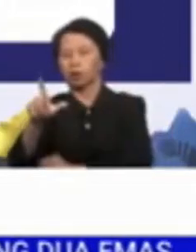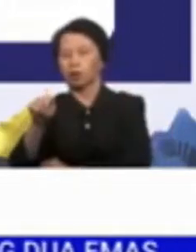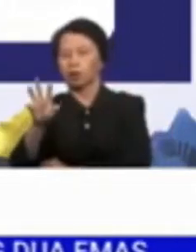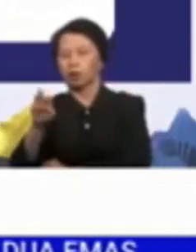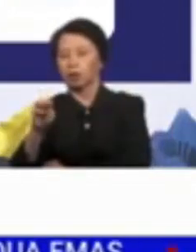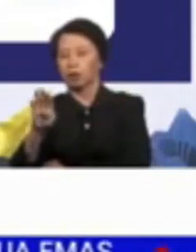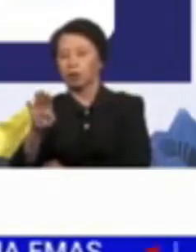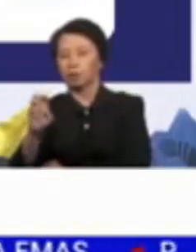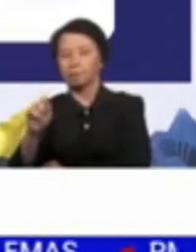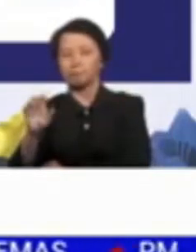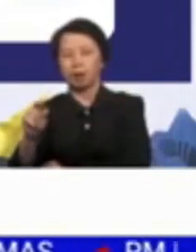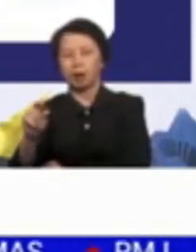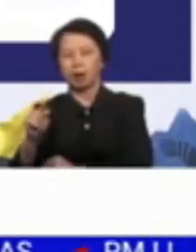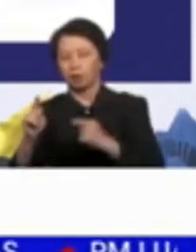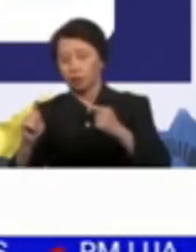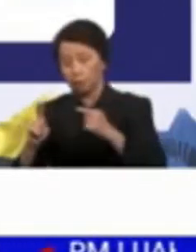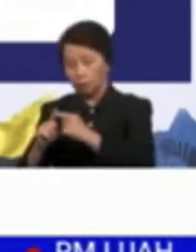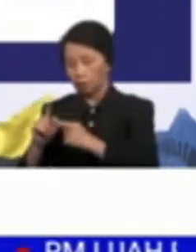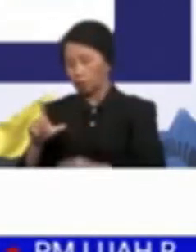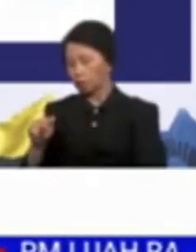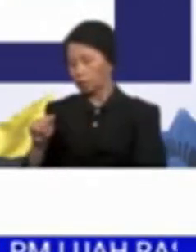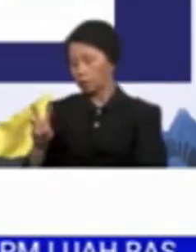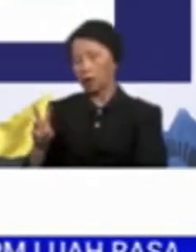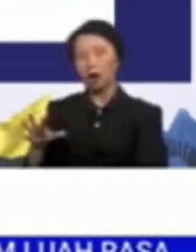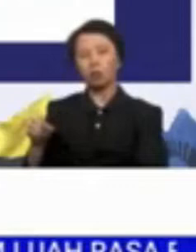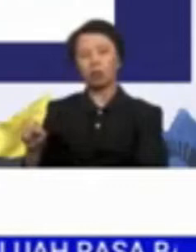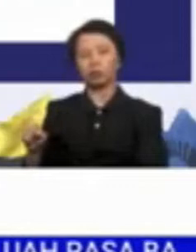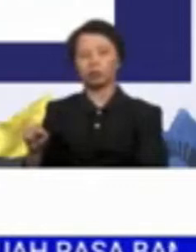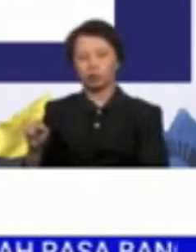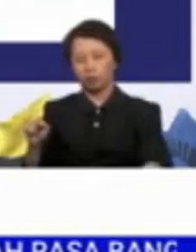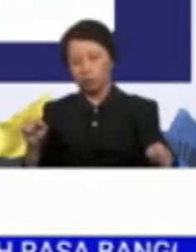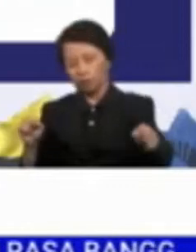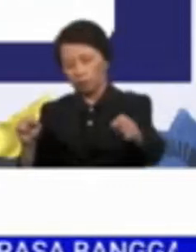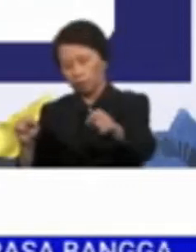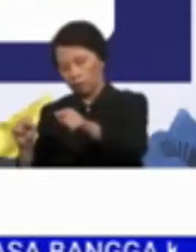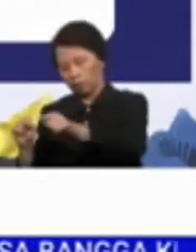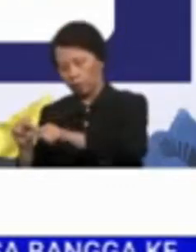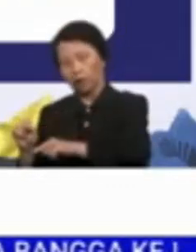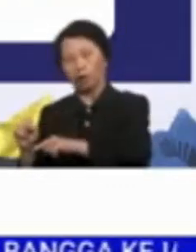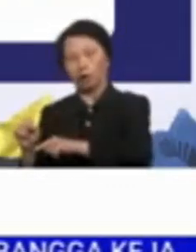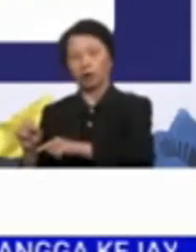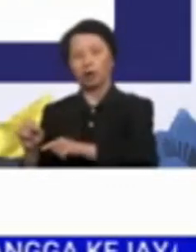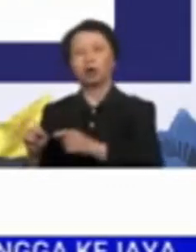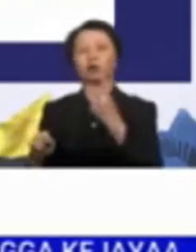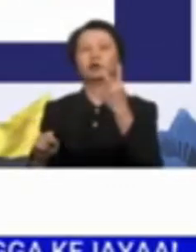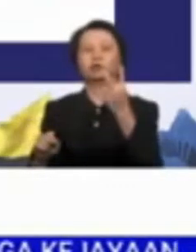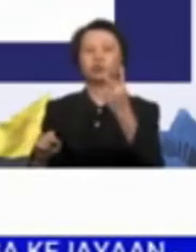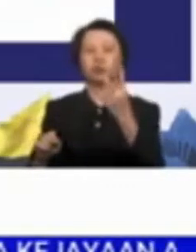dan Lawas tanpa perlu melalui Brunei. Projek fasa 2